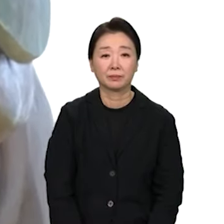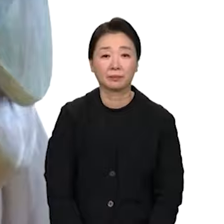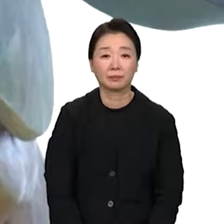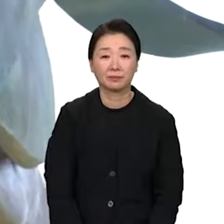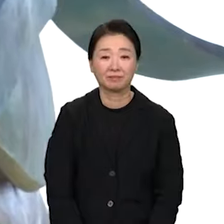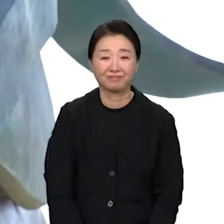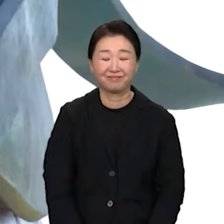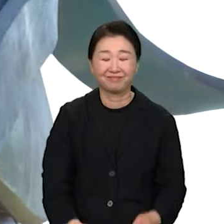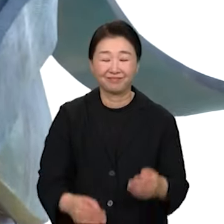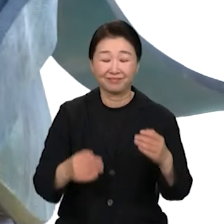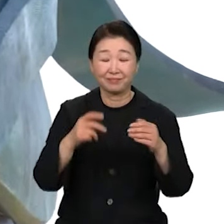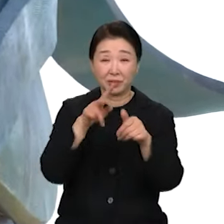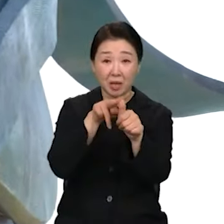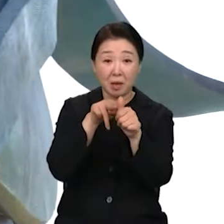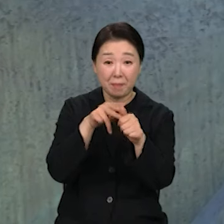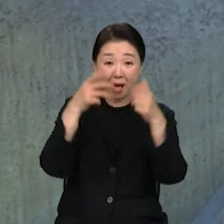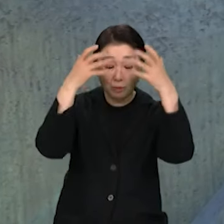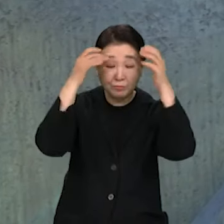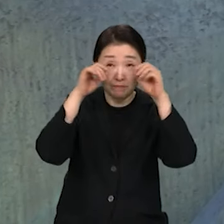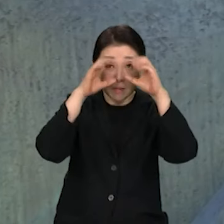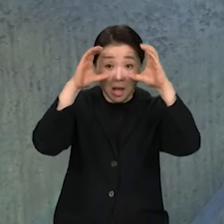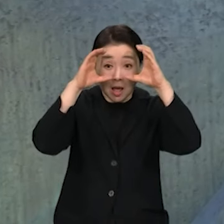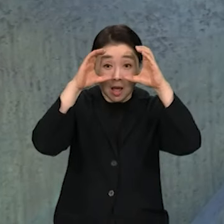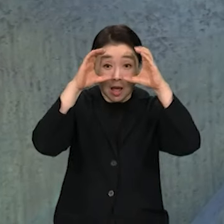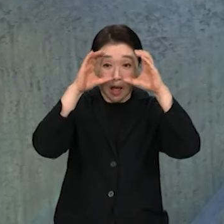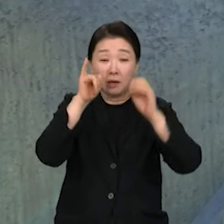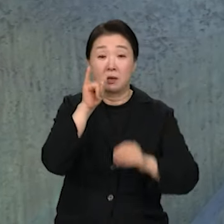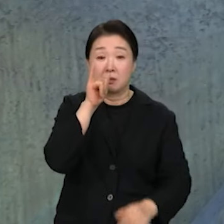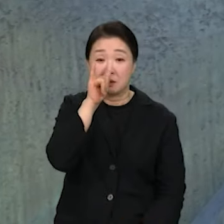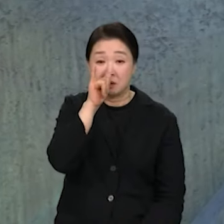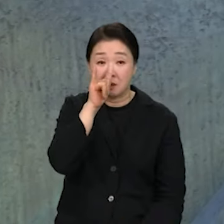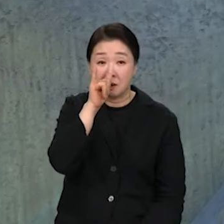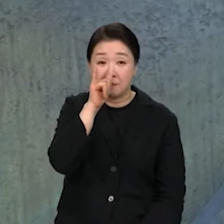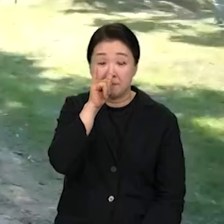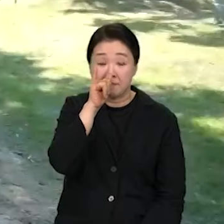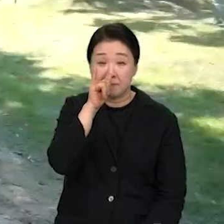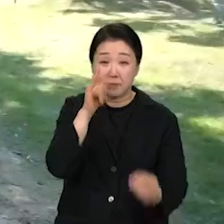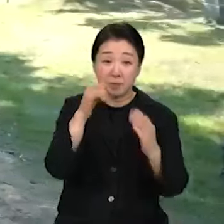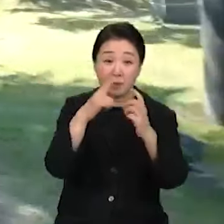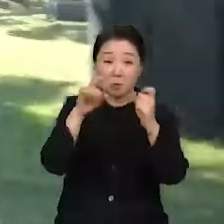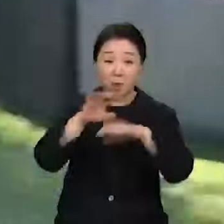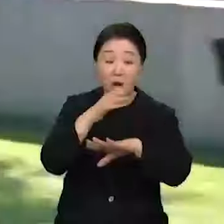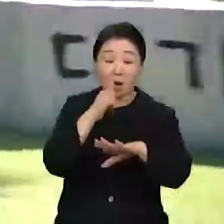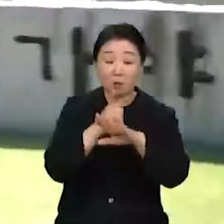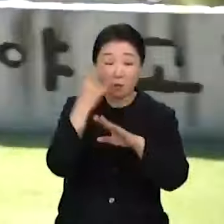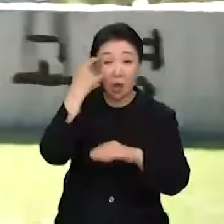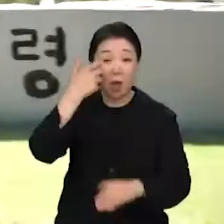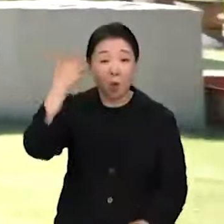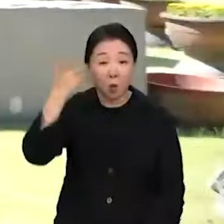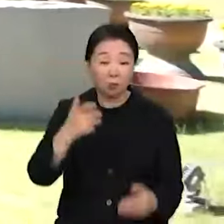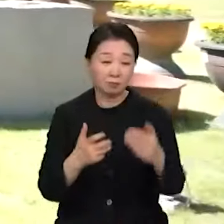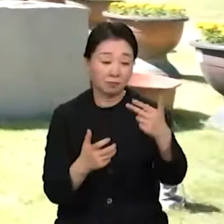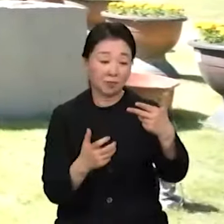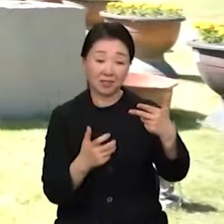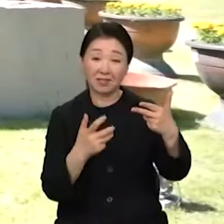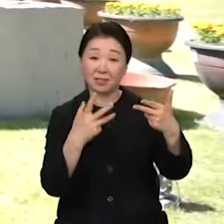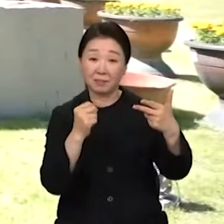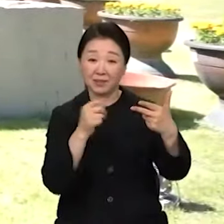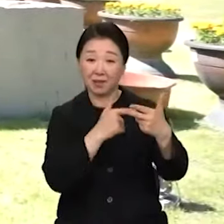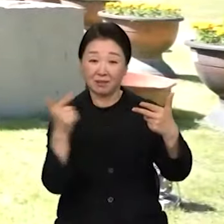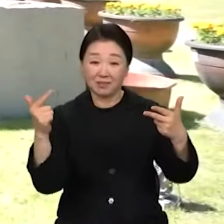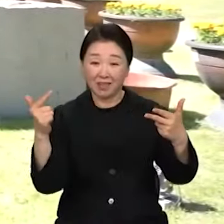투구를 쓴 말머리가 눈을 부릅뜨고 있습니다. 왕국의 혼으로 이름 붙인 7m 크기의 청동